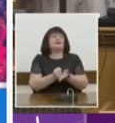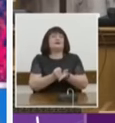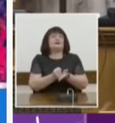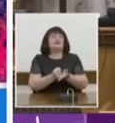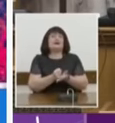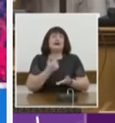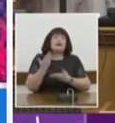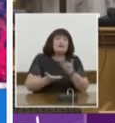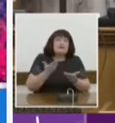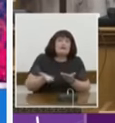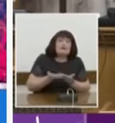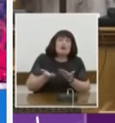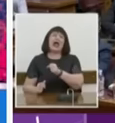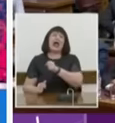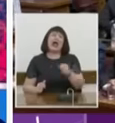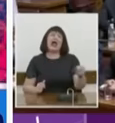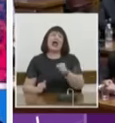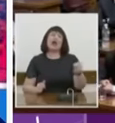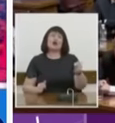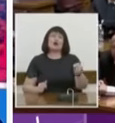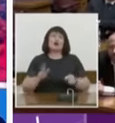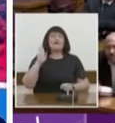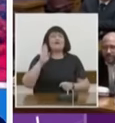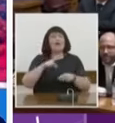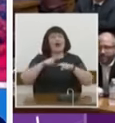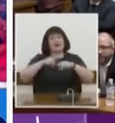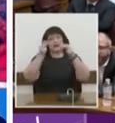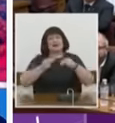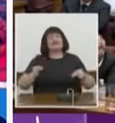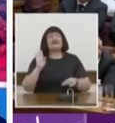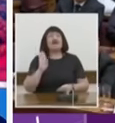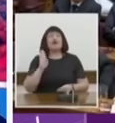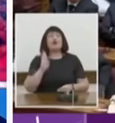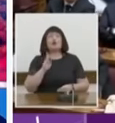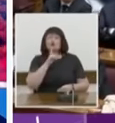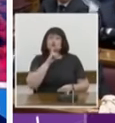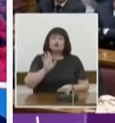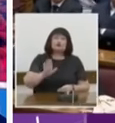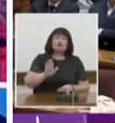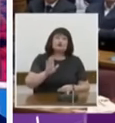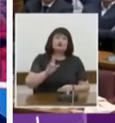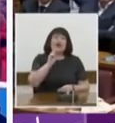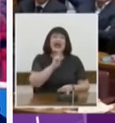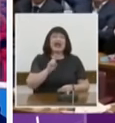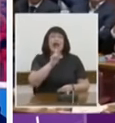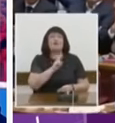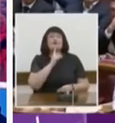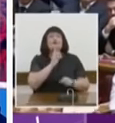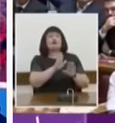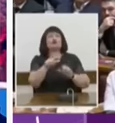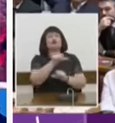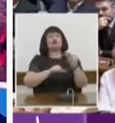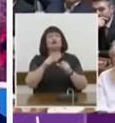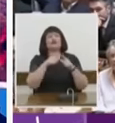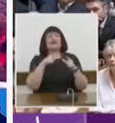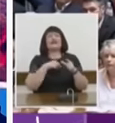αναγέννηση χθες ανανέωση του συριζα χθες και βεβαίως πρέπει να πάμε αυτό το λέω εγώ σε μία διαφορετική πολιτική κατεύθυνση πλειοψηφική προς την